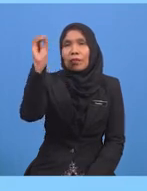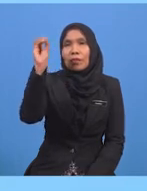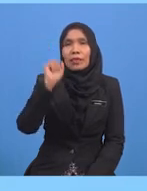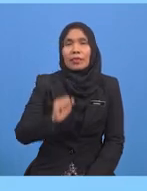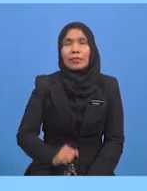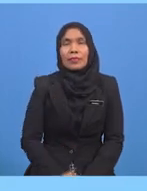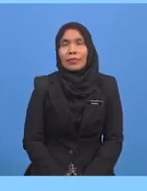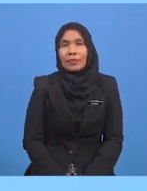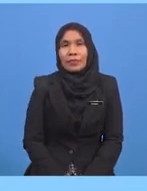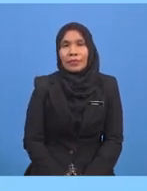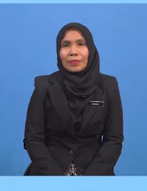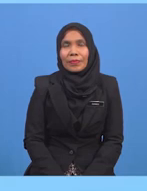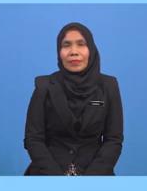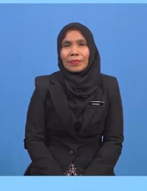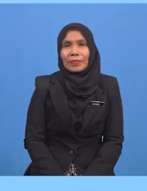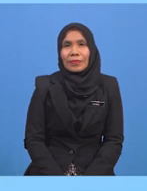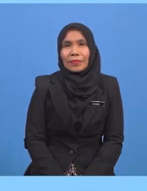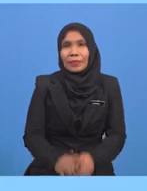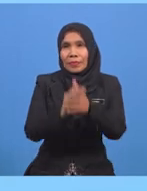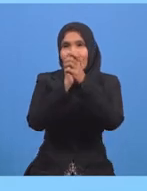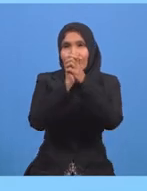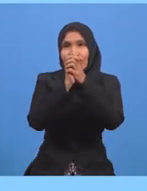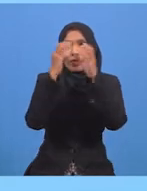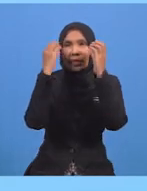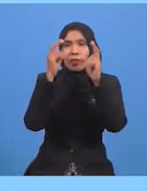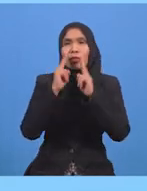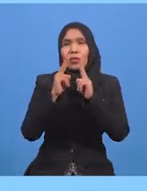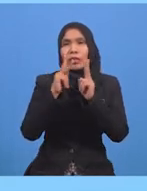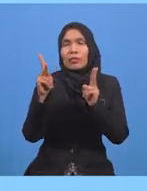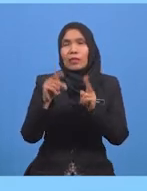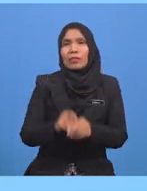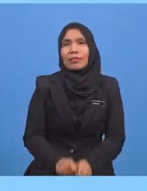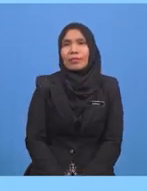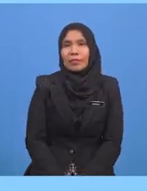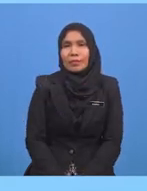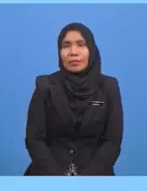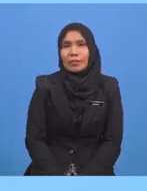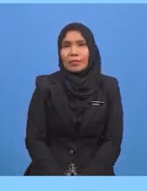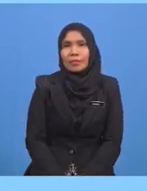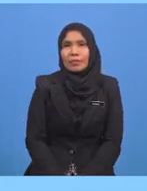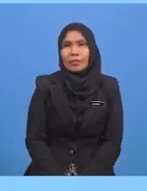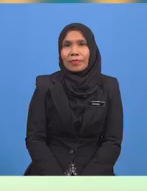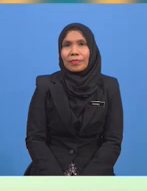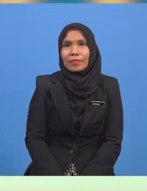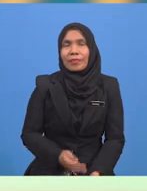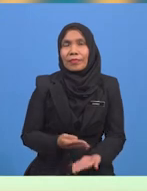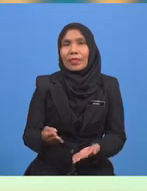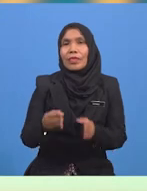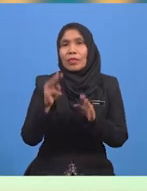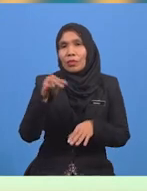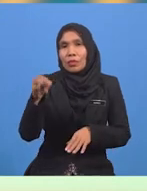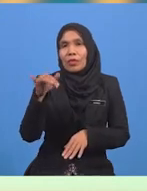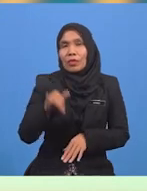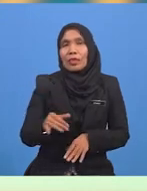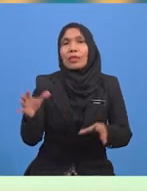38.62 darjah. Tahniah cikgu ucapkan sekali lagi bagi murid-murid yang